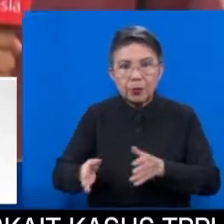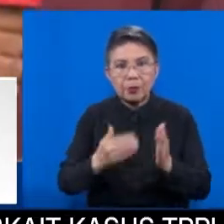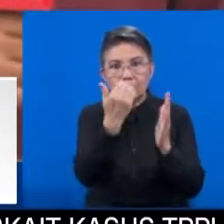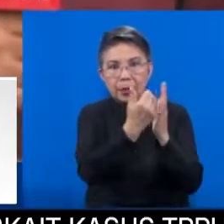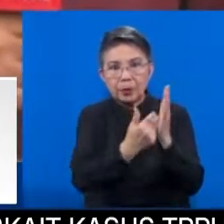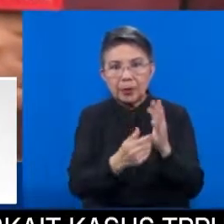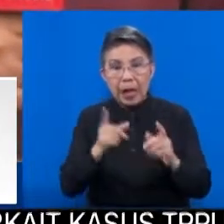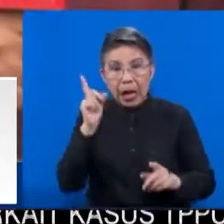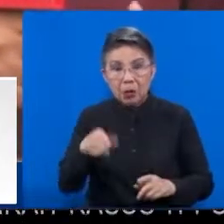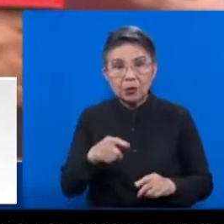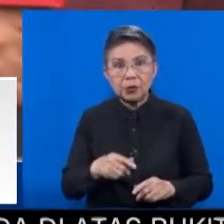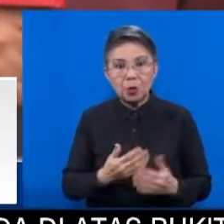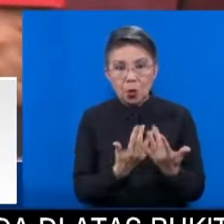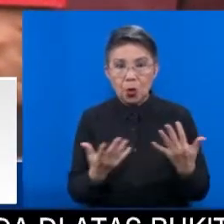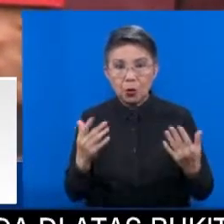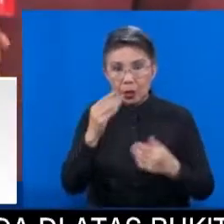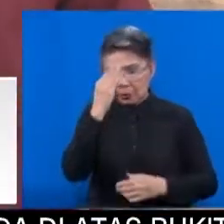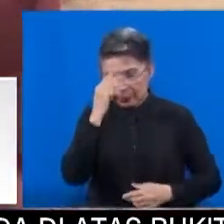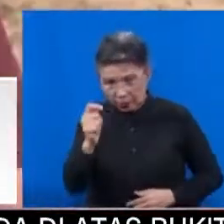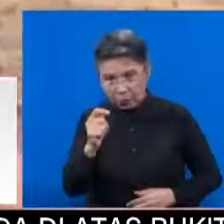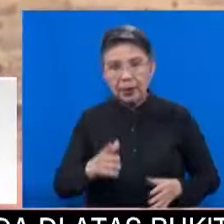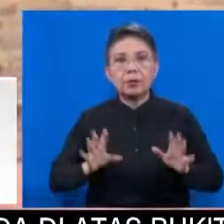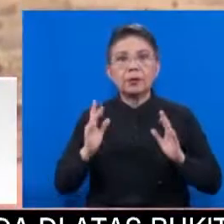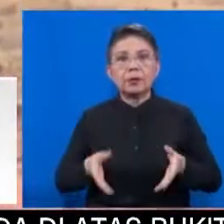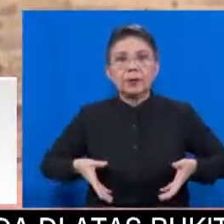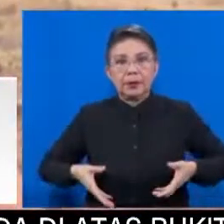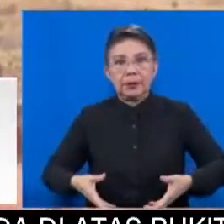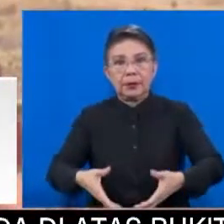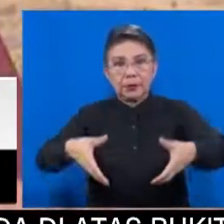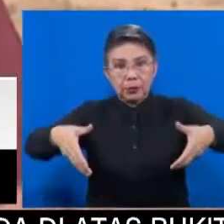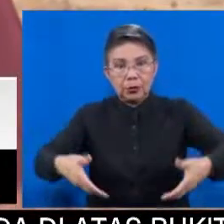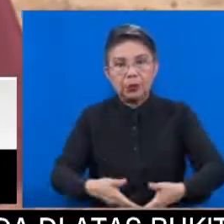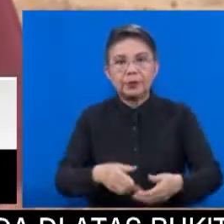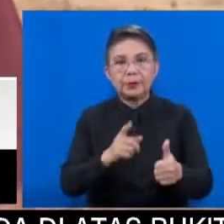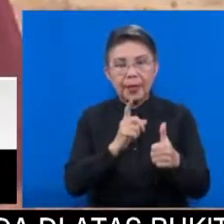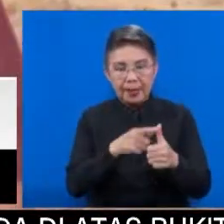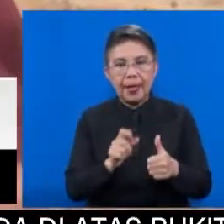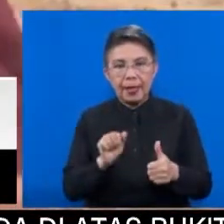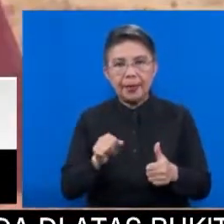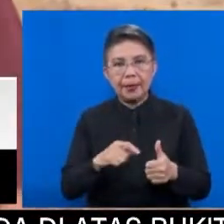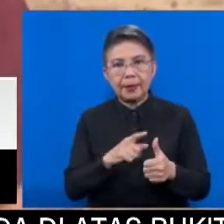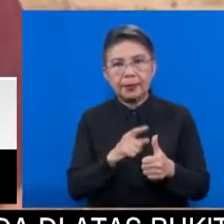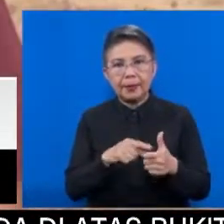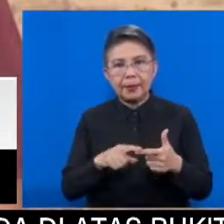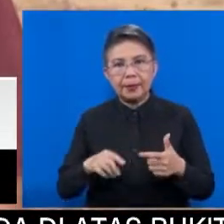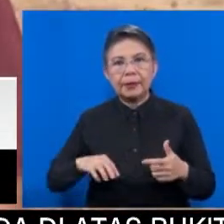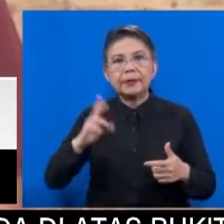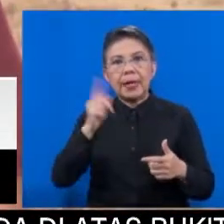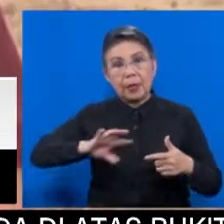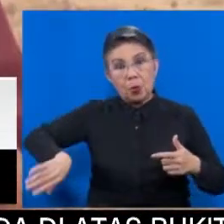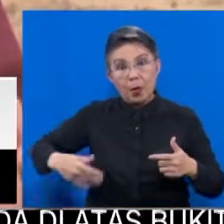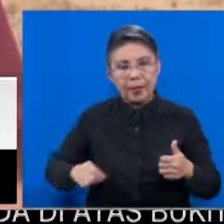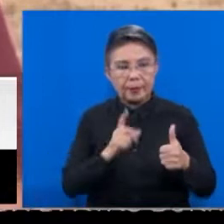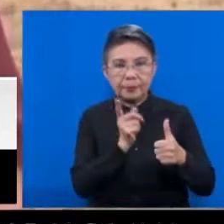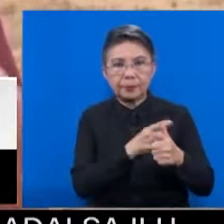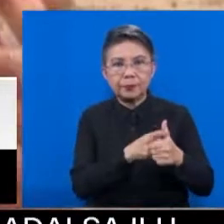yang wajib dipatuhi oleh warga yang hendak berziarah ke makam Eril ini, Taufik, tentunya ada sejumlah aturan yang harus dipatuhi.